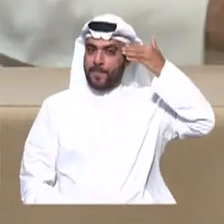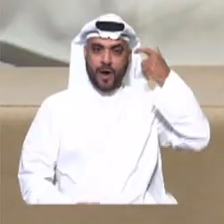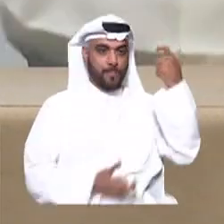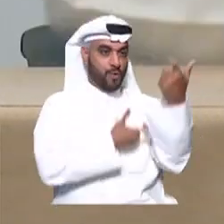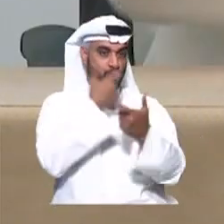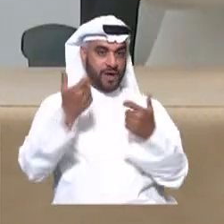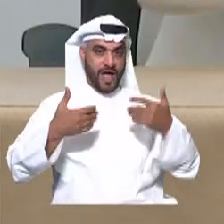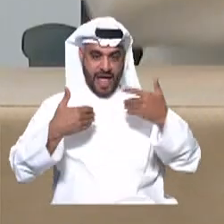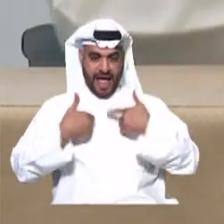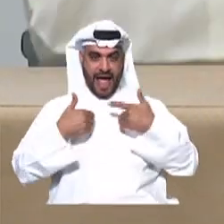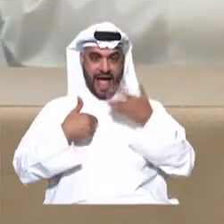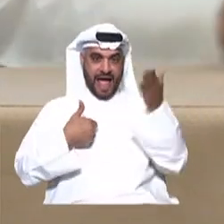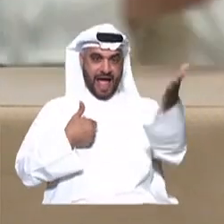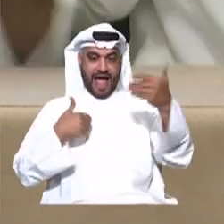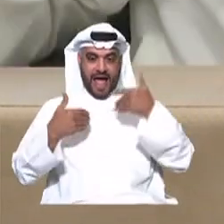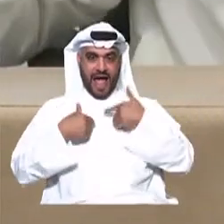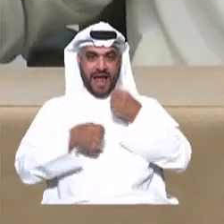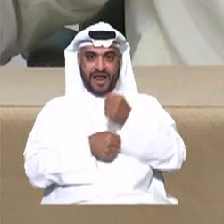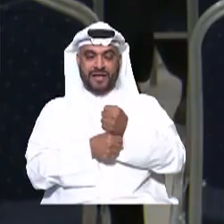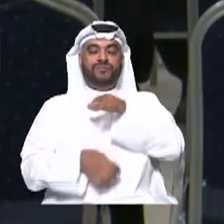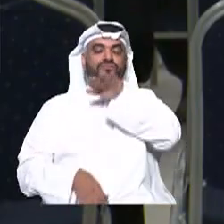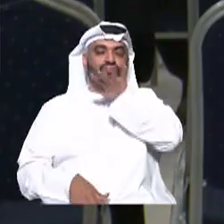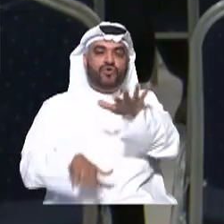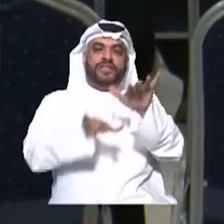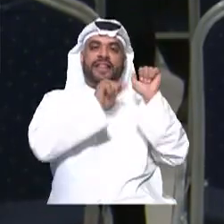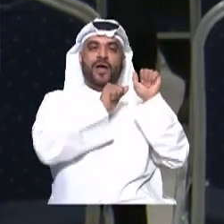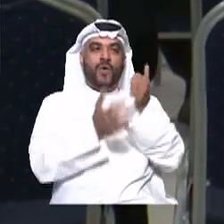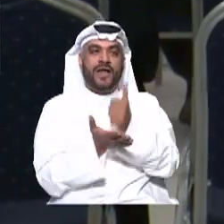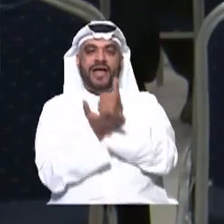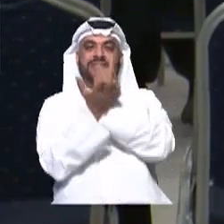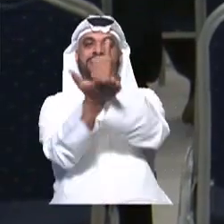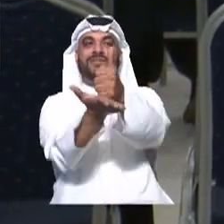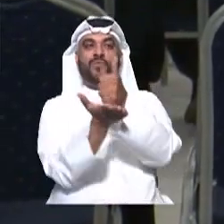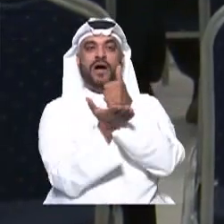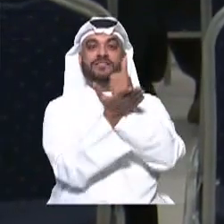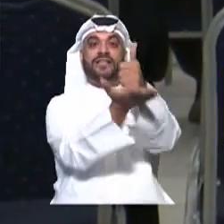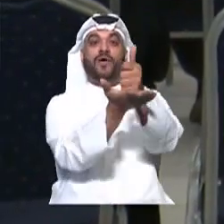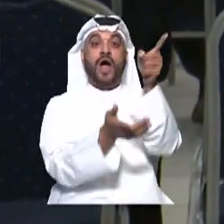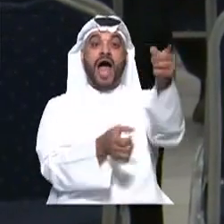أحد المتطوعين للمشاركة مع الفريق المحلي من الجمعية الشفافية